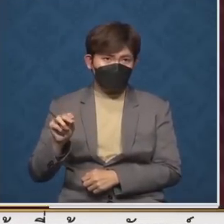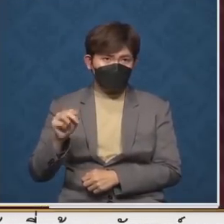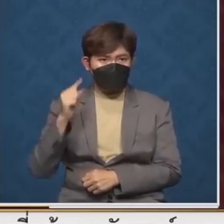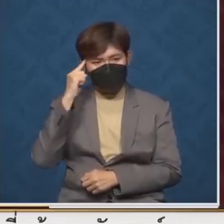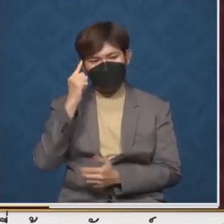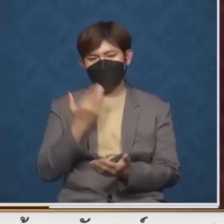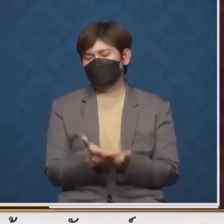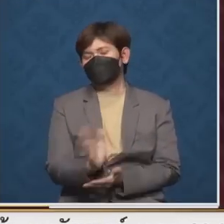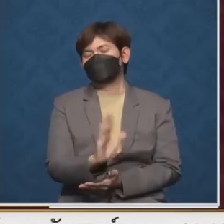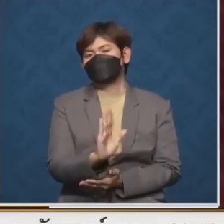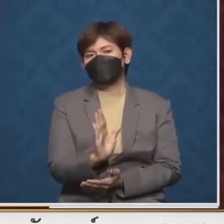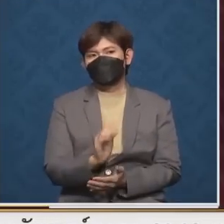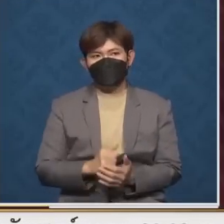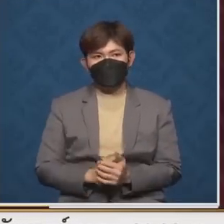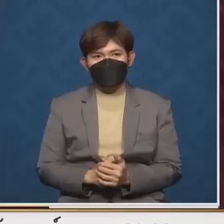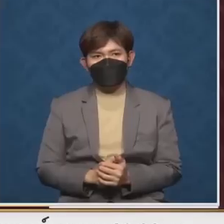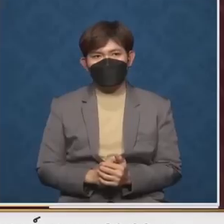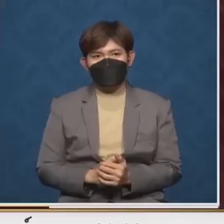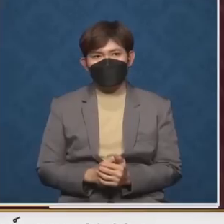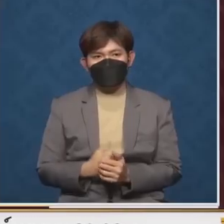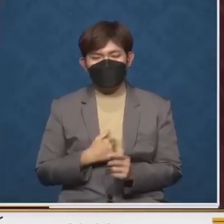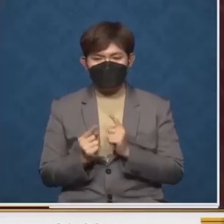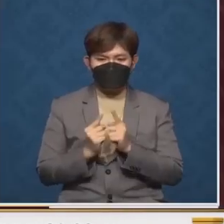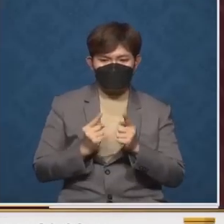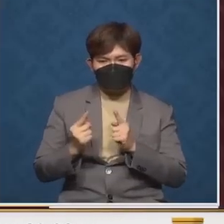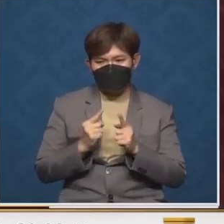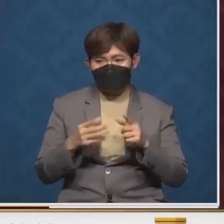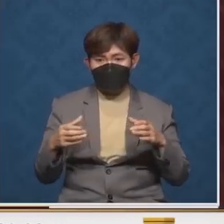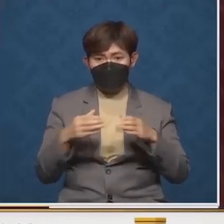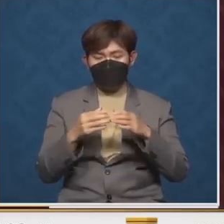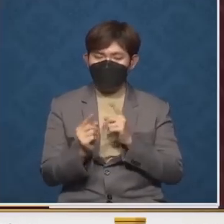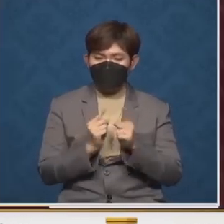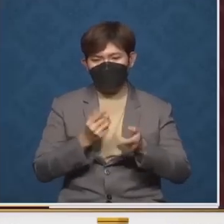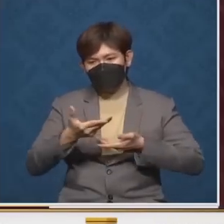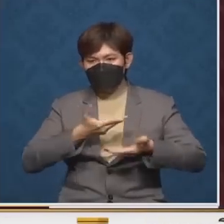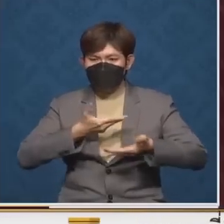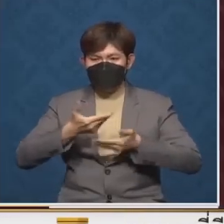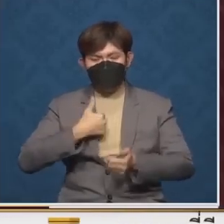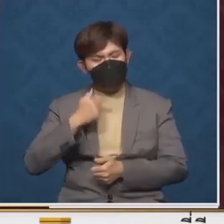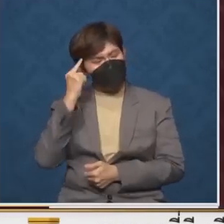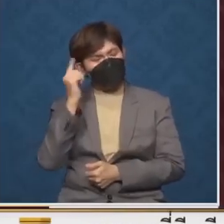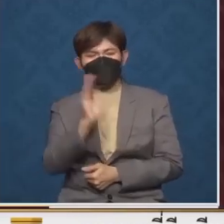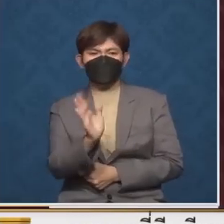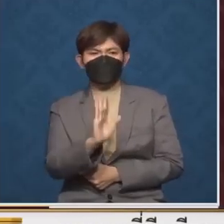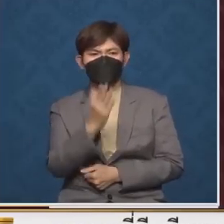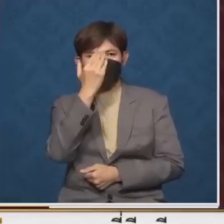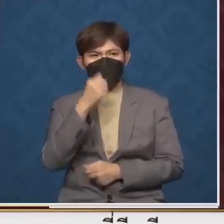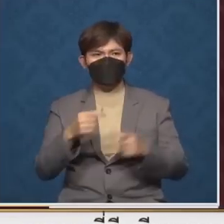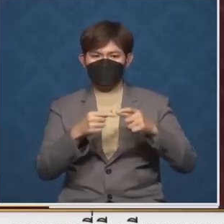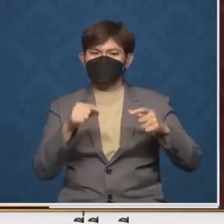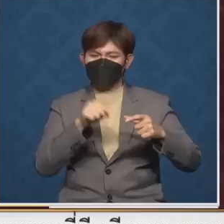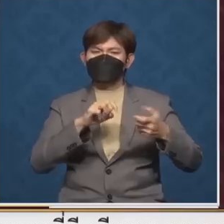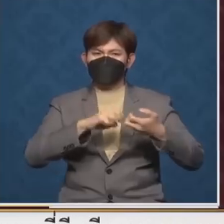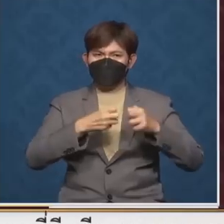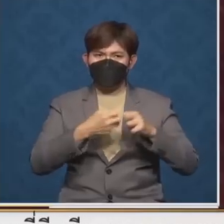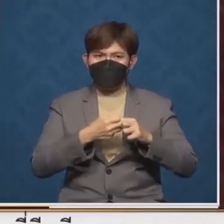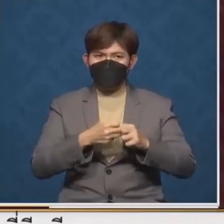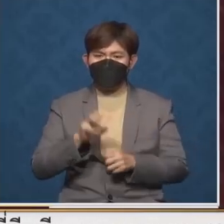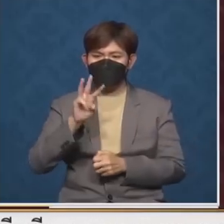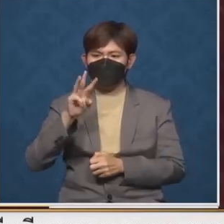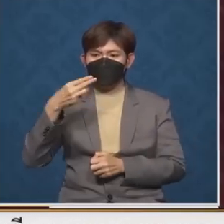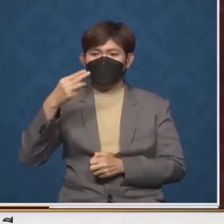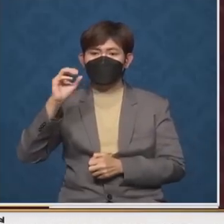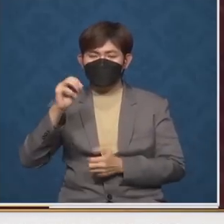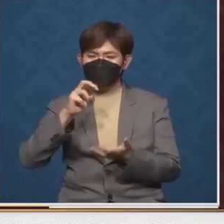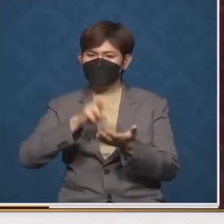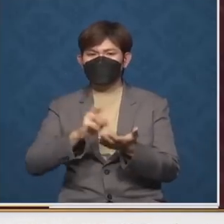ไม่ซื้อบ่ะเรานั่งถกกัอยู่ในทีมนะครัเป็ไม่ได้หอกนะก็เครื่องนมมปัญหาอันมยโกกนไม่ร